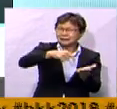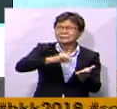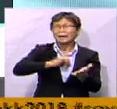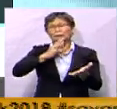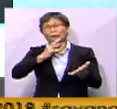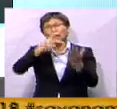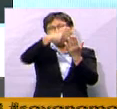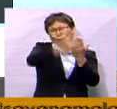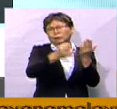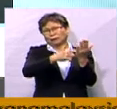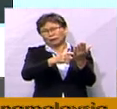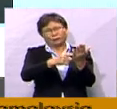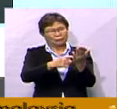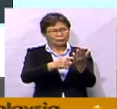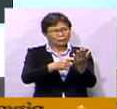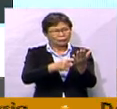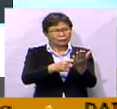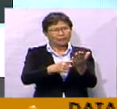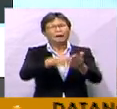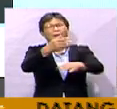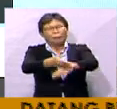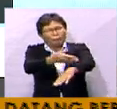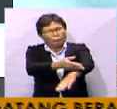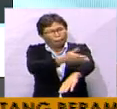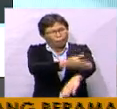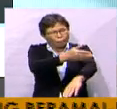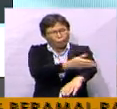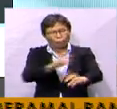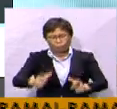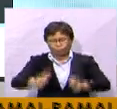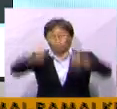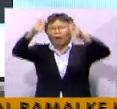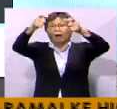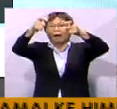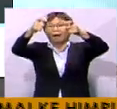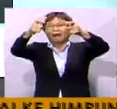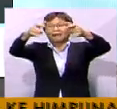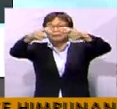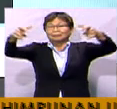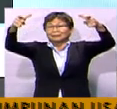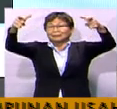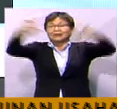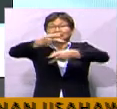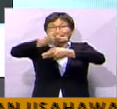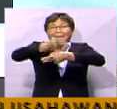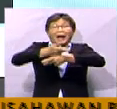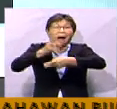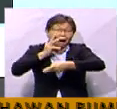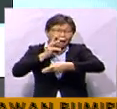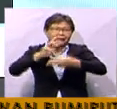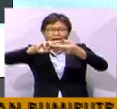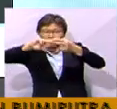nak sebut membaik pulih menara tangki air dan penggantian pipe di